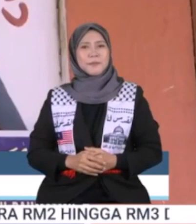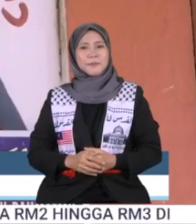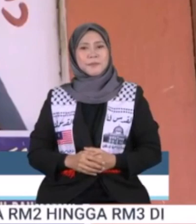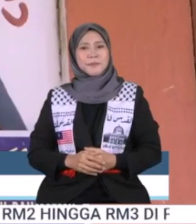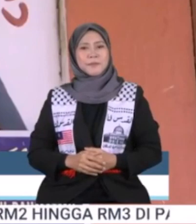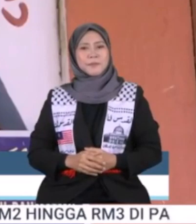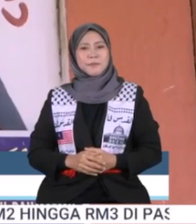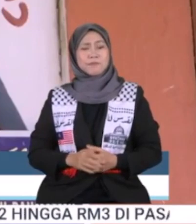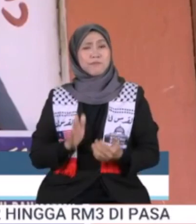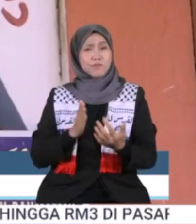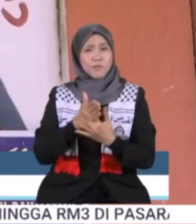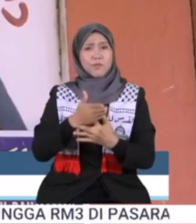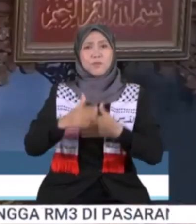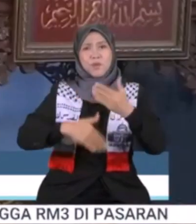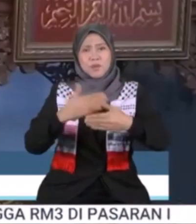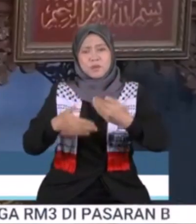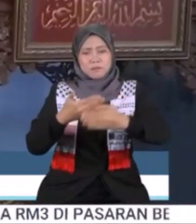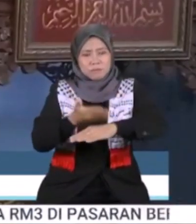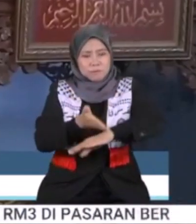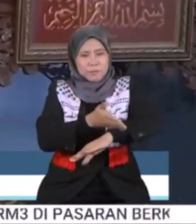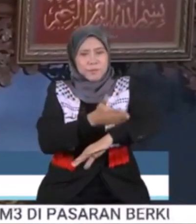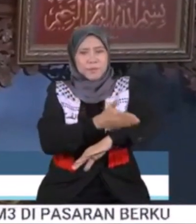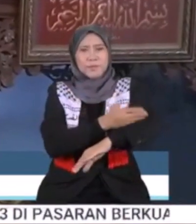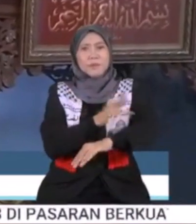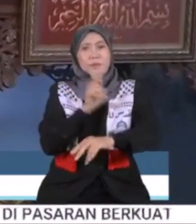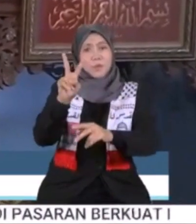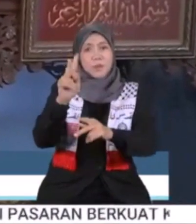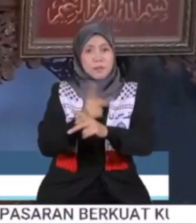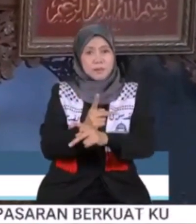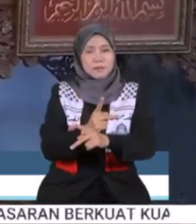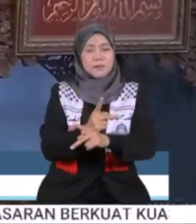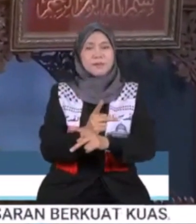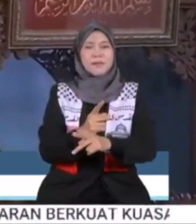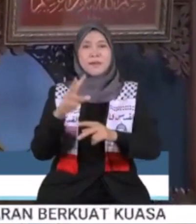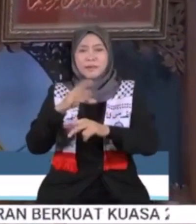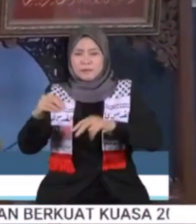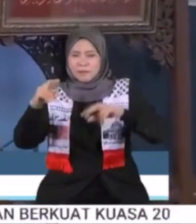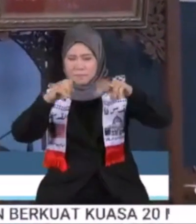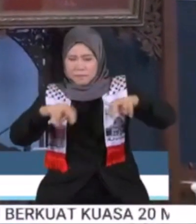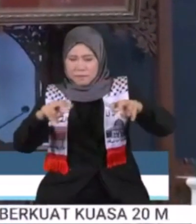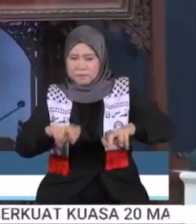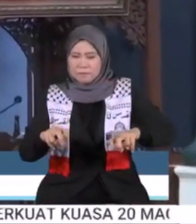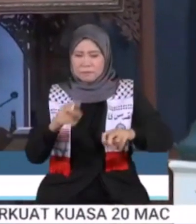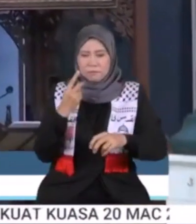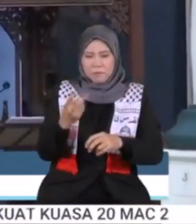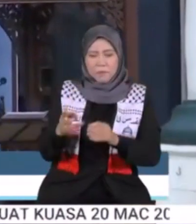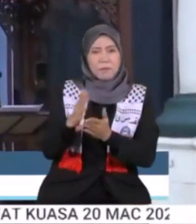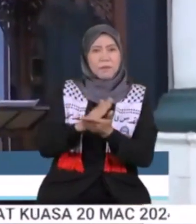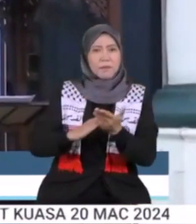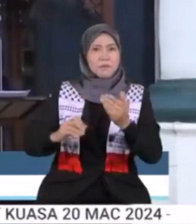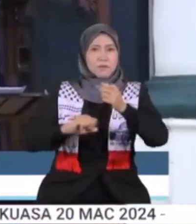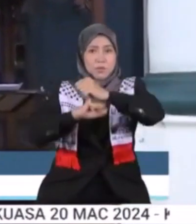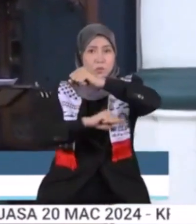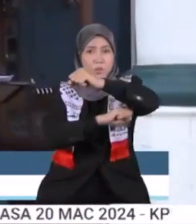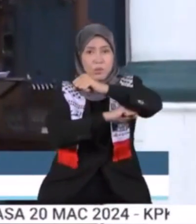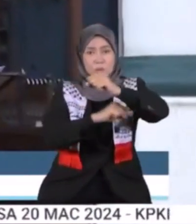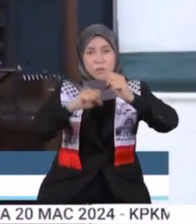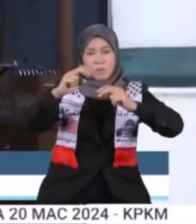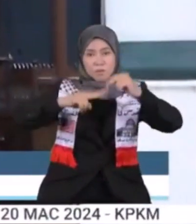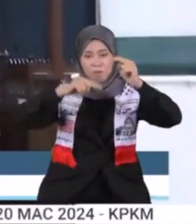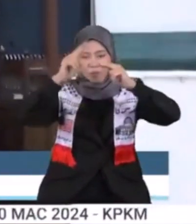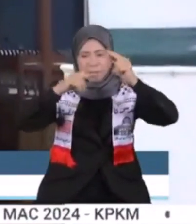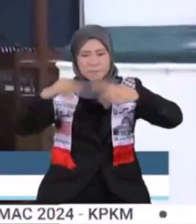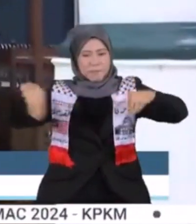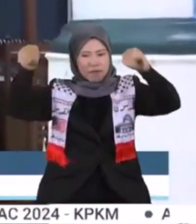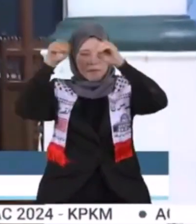Pun pernah melalui proses tambah baik sebanyak 2 kali, dapatan kajian mendapati sebahagian daripada struktur bangunannya